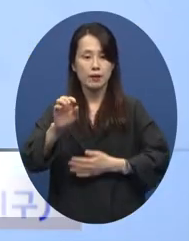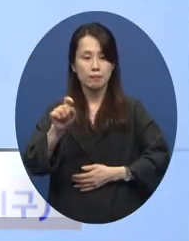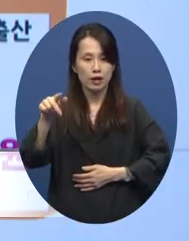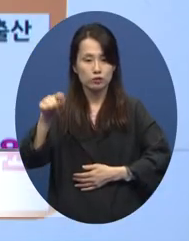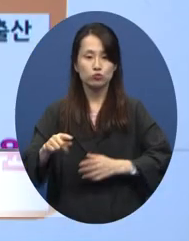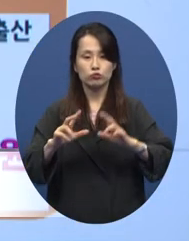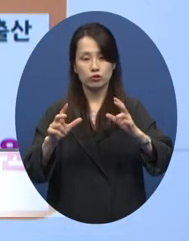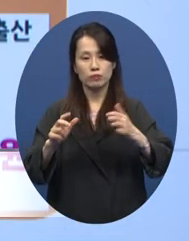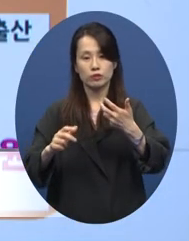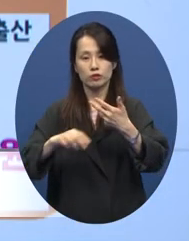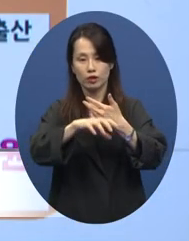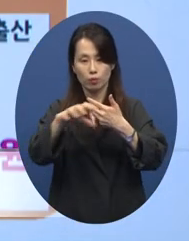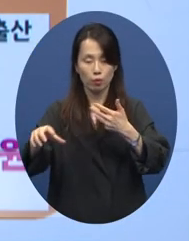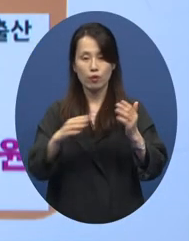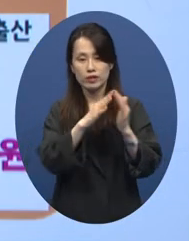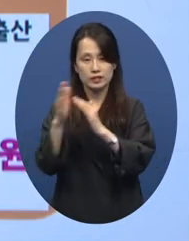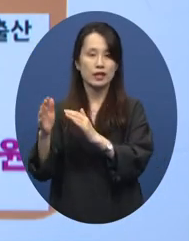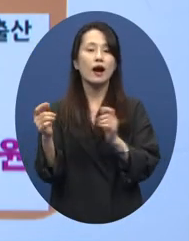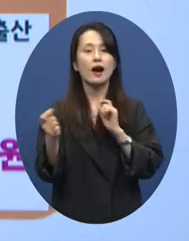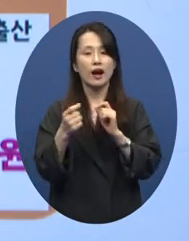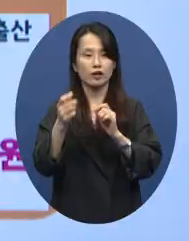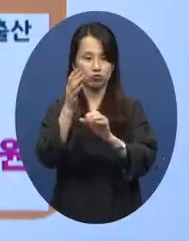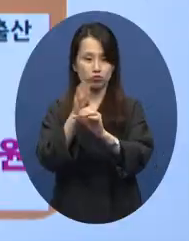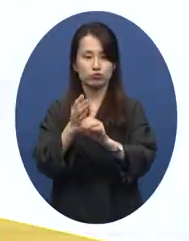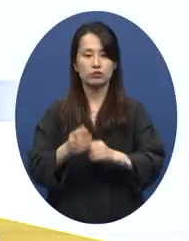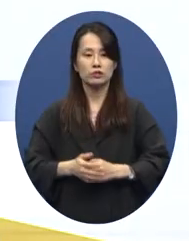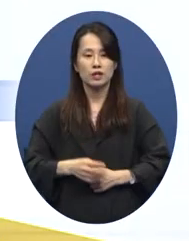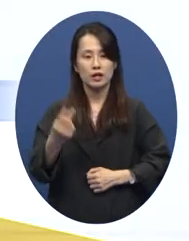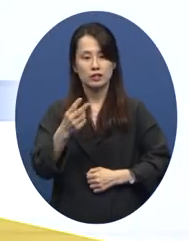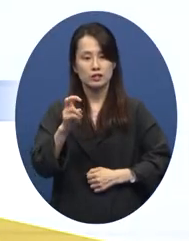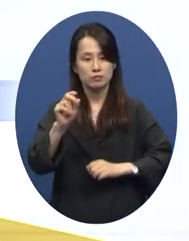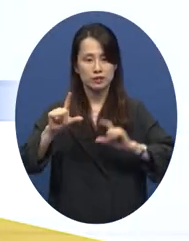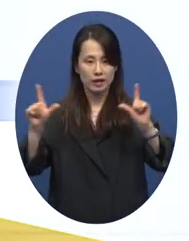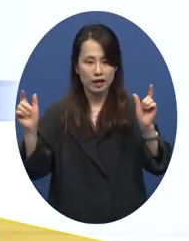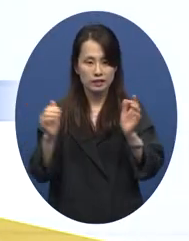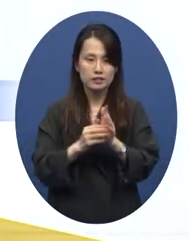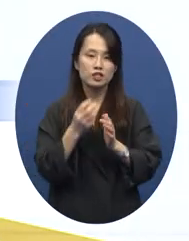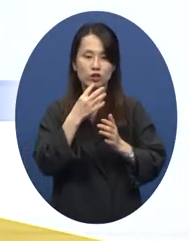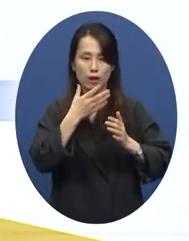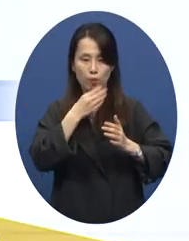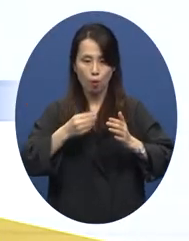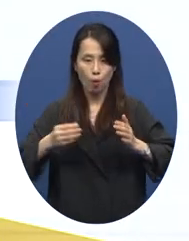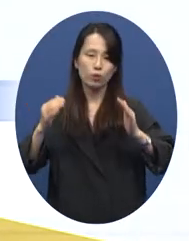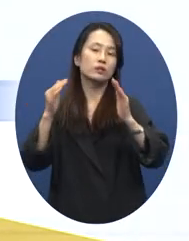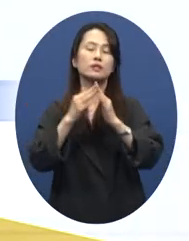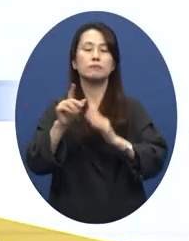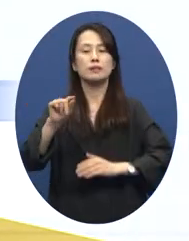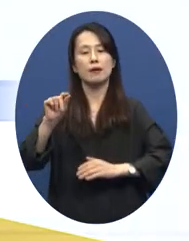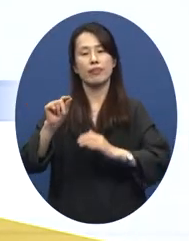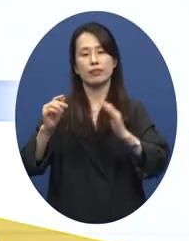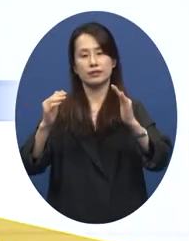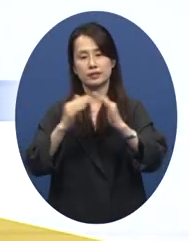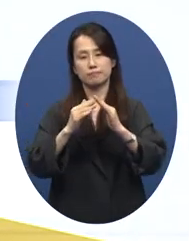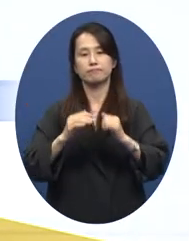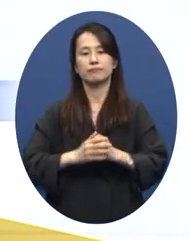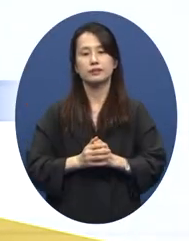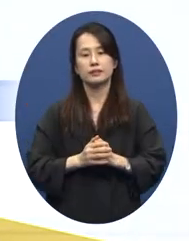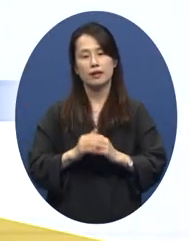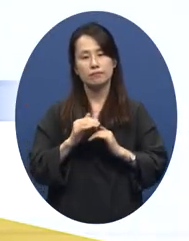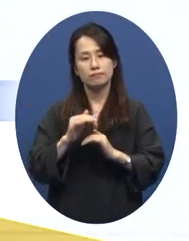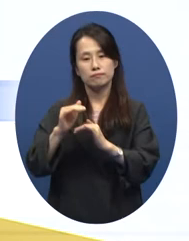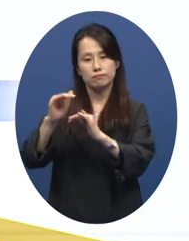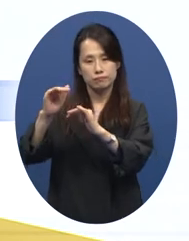등 8개 지역에서 입주를 앞두고 있습니다. 2022년까지 경기 행복주택 1만